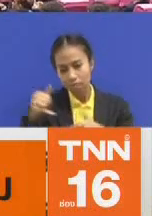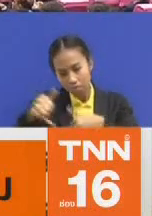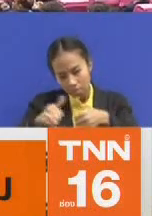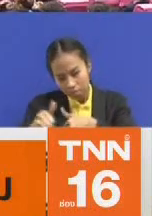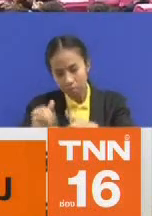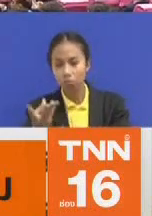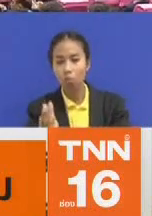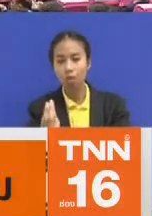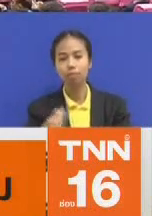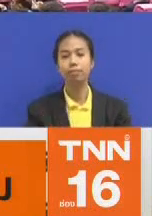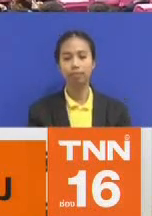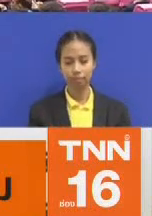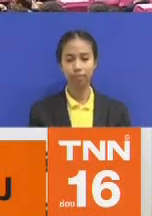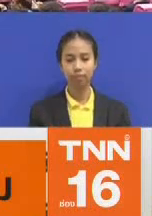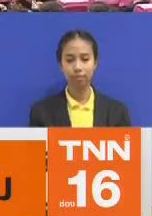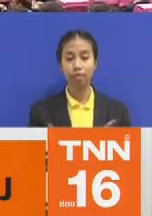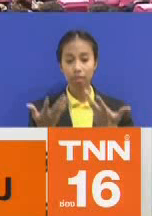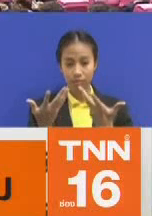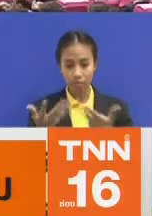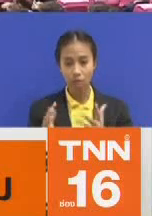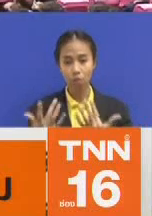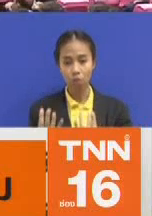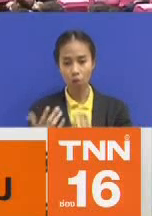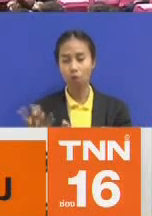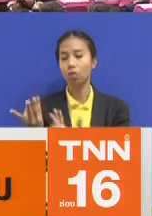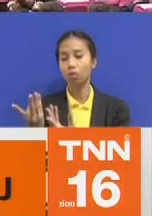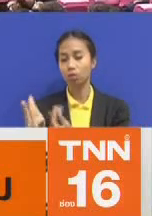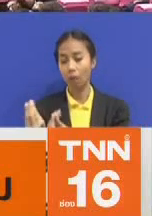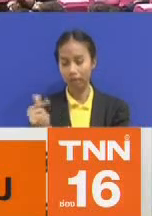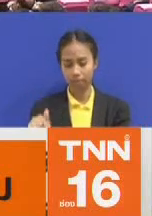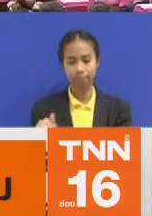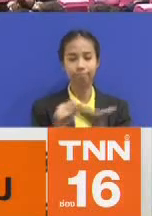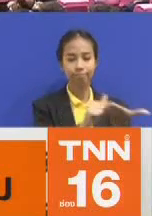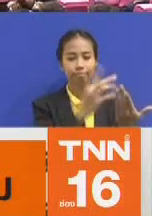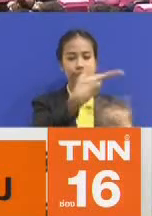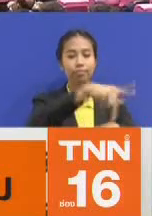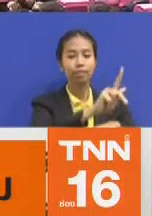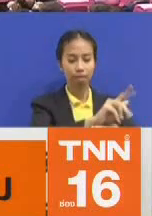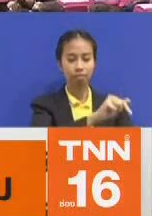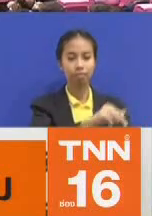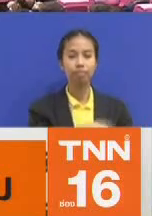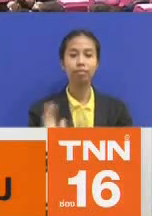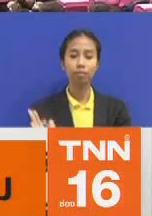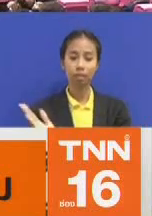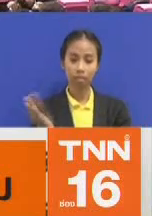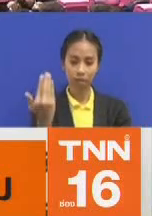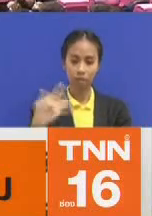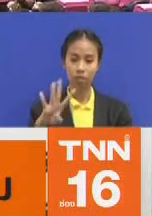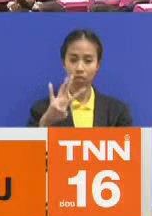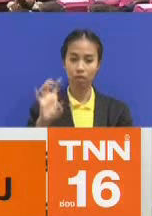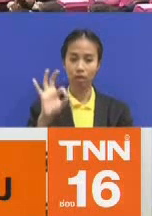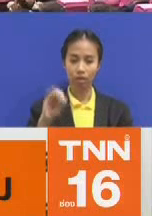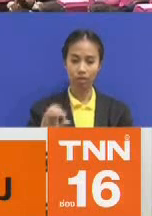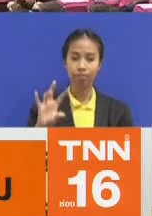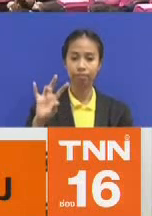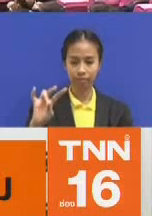น้ากลับเข้าสู่การประชุมตามวาระปกติและเมื่อช่วงที่ผ่านมานี้เองนะครับก่อนที่จะเข้าสู่การ